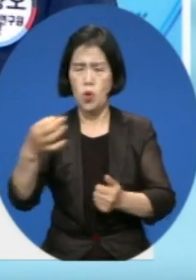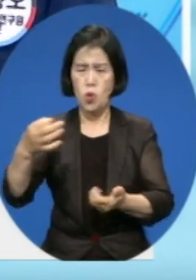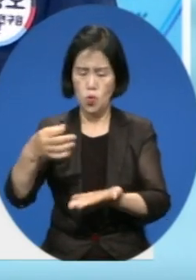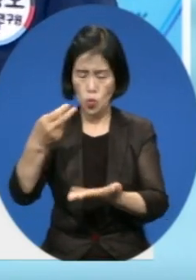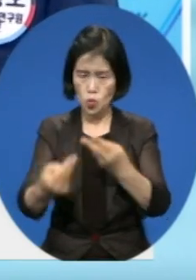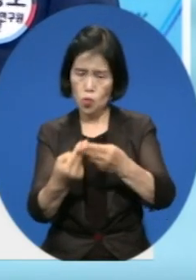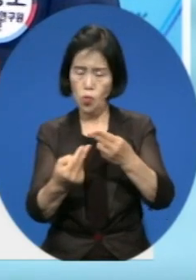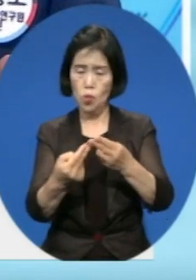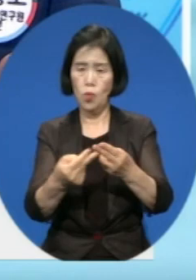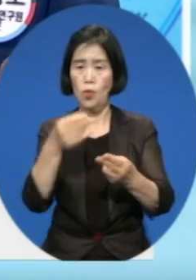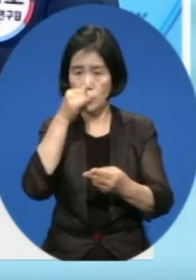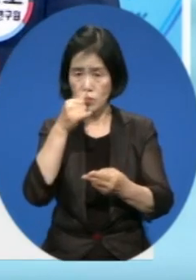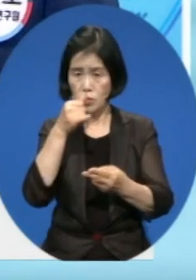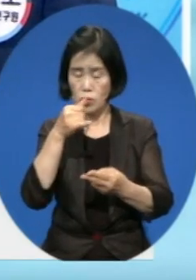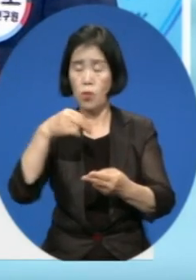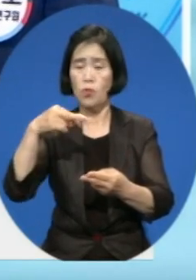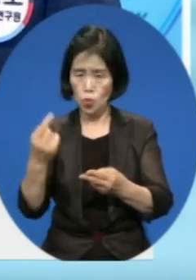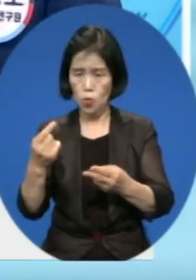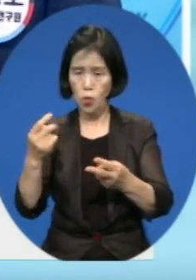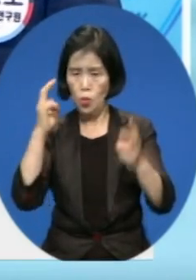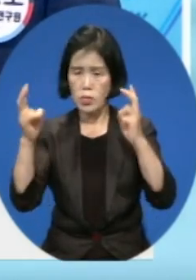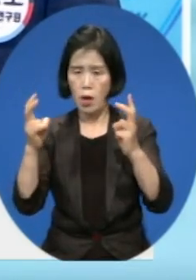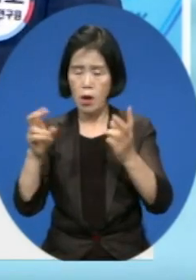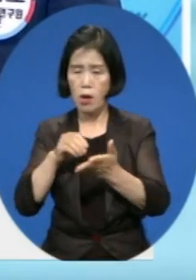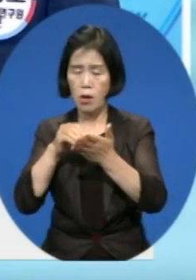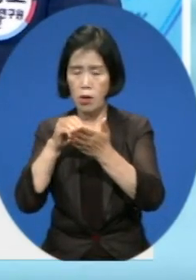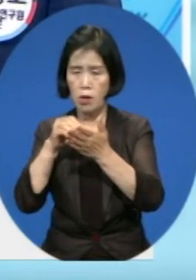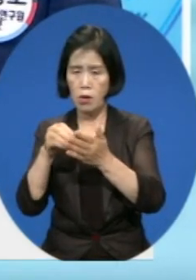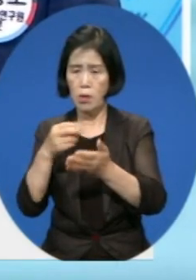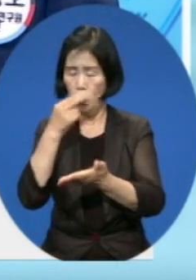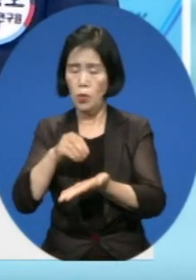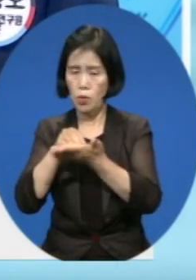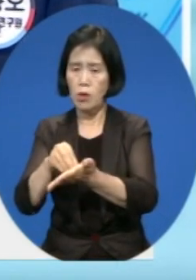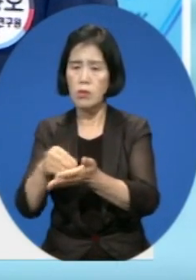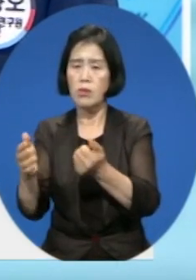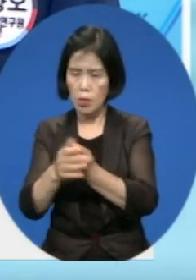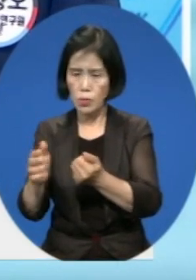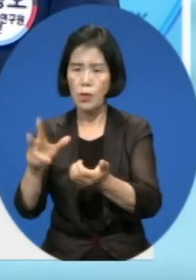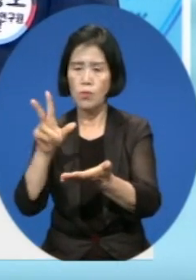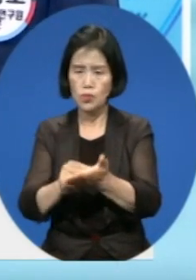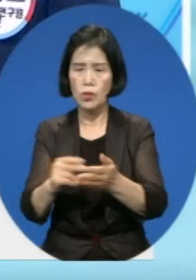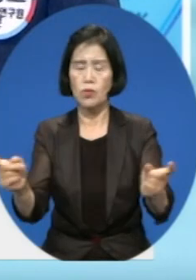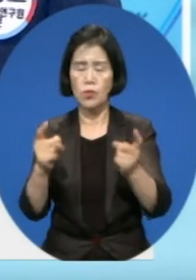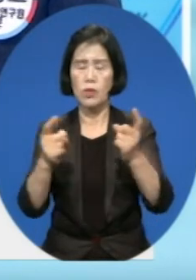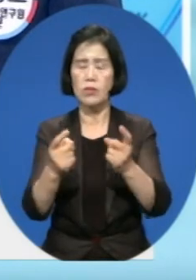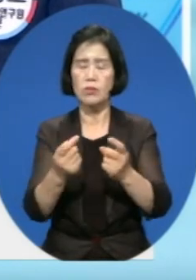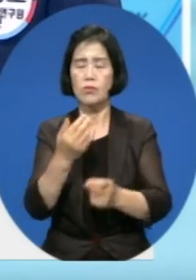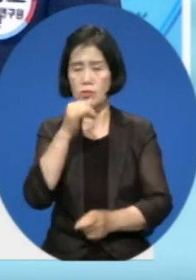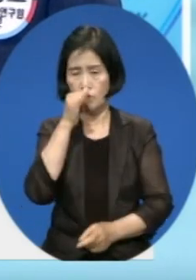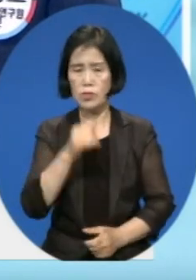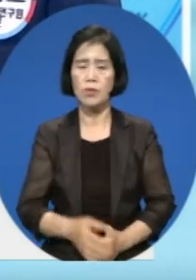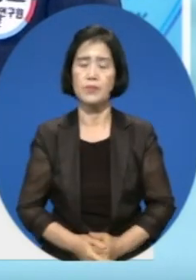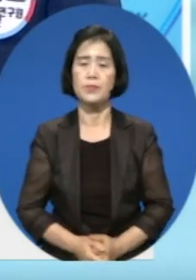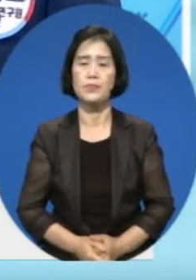금융자산이 있다 이러면, 이거 어떻게 이것을 선별해낼 것인가. 그때도 이 논란이 굉장히 많았었는데, 그